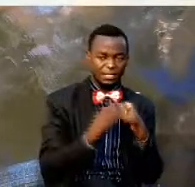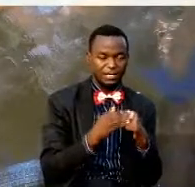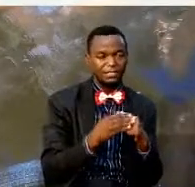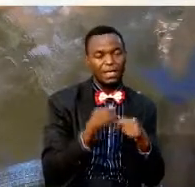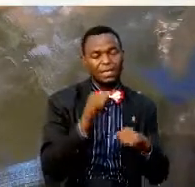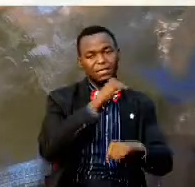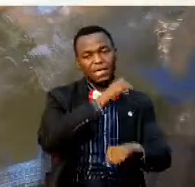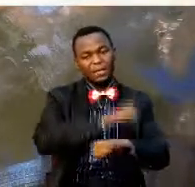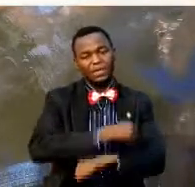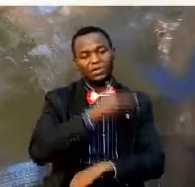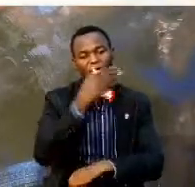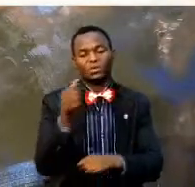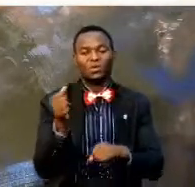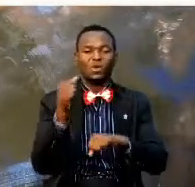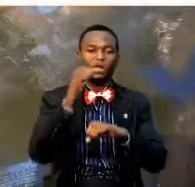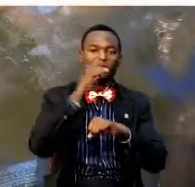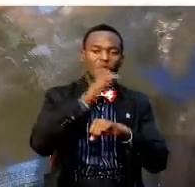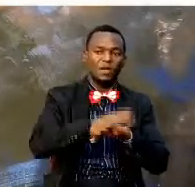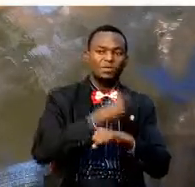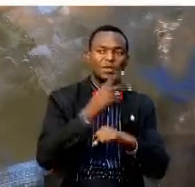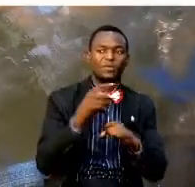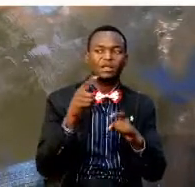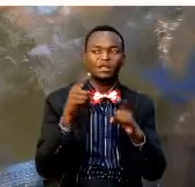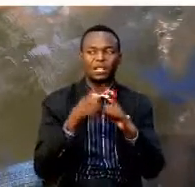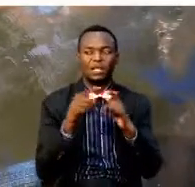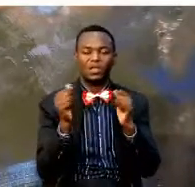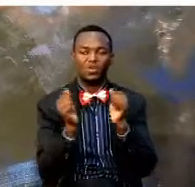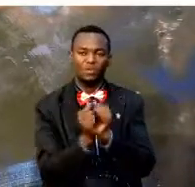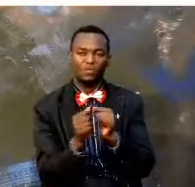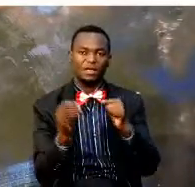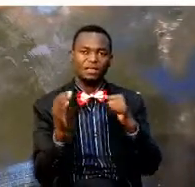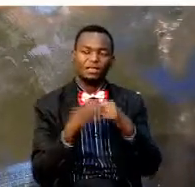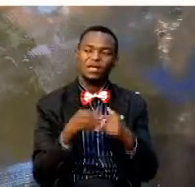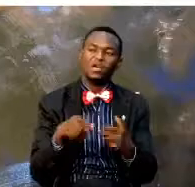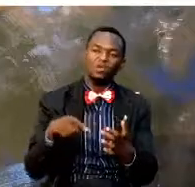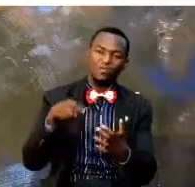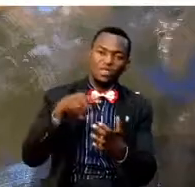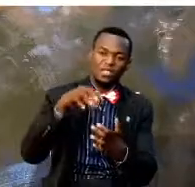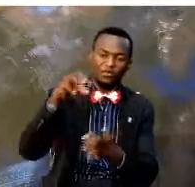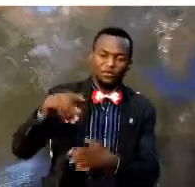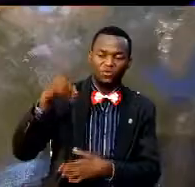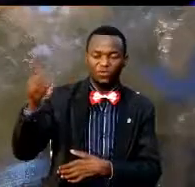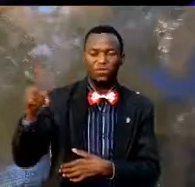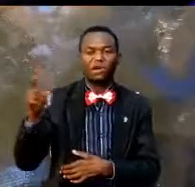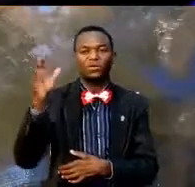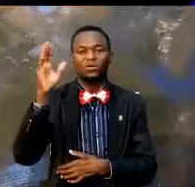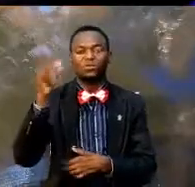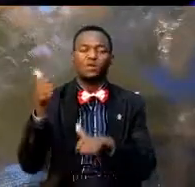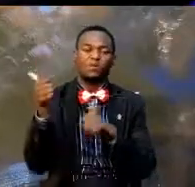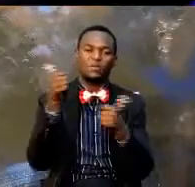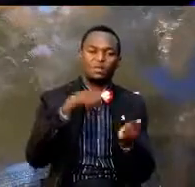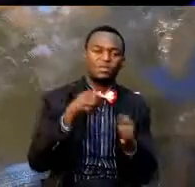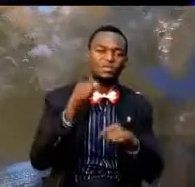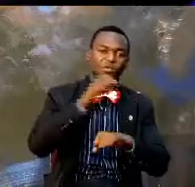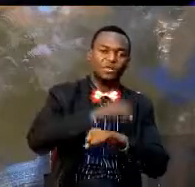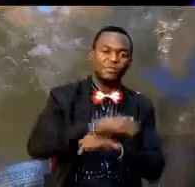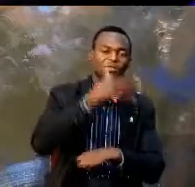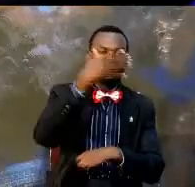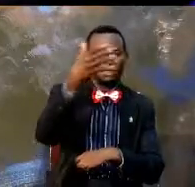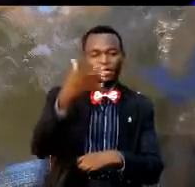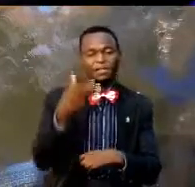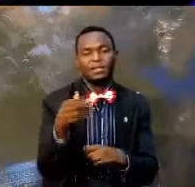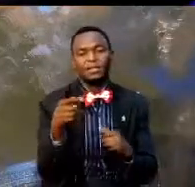na ubatizo pia wa pili tarehe 16. Kwenye vituo vyenu pale kuna ubatizo sabato ijayo. Kuna ubatizo sabato ile nyingine